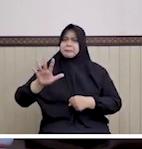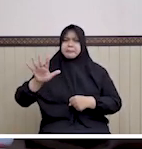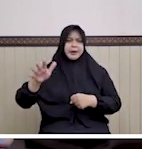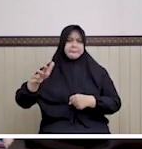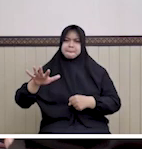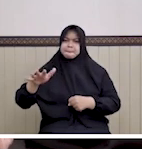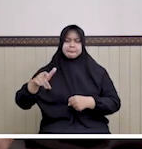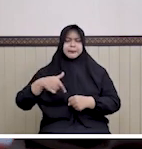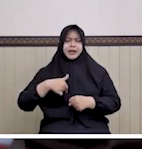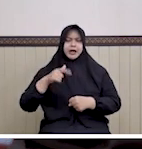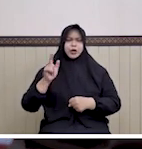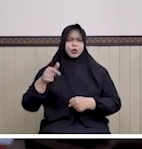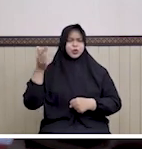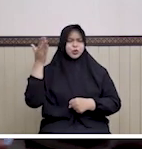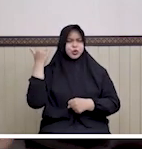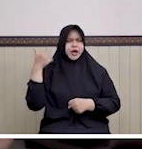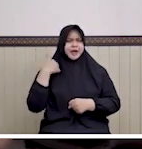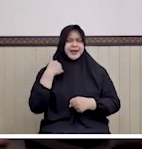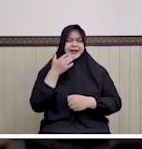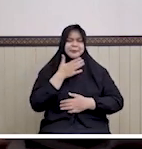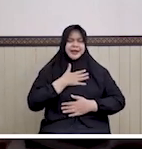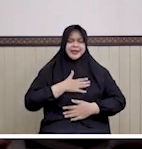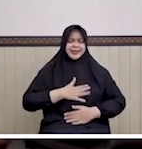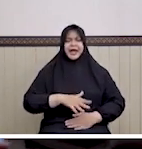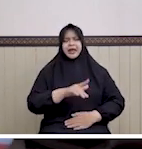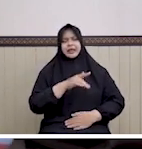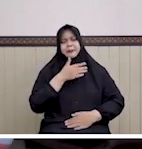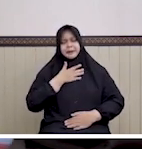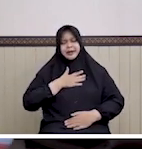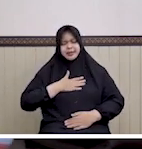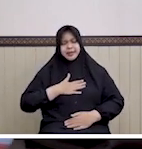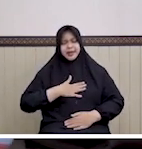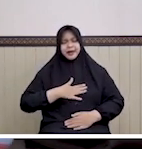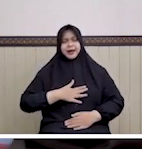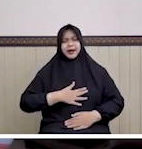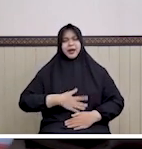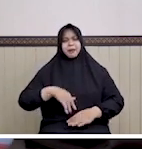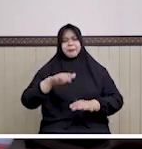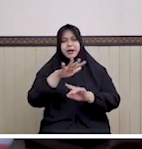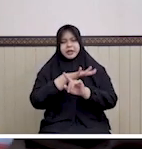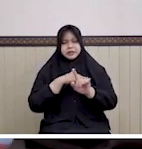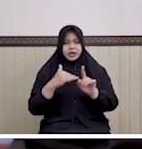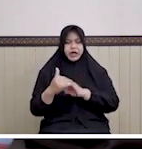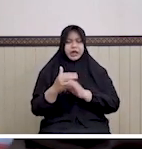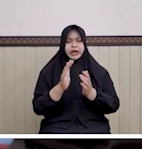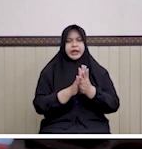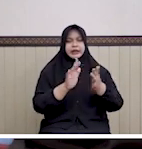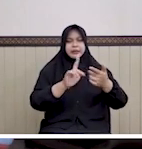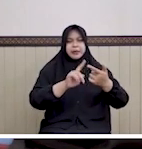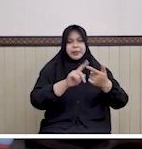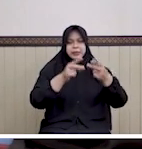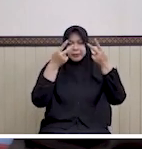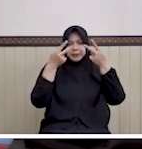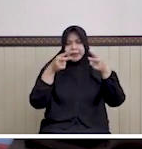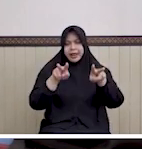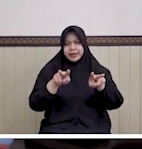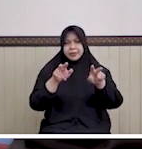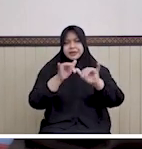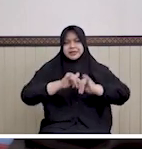karena ada apa ya keprihatinan tersendiri oleh masyarakat maupun teman-teman pemerhati